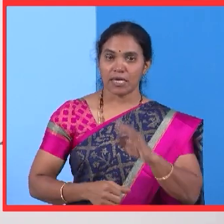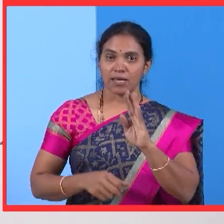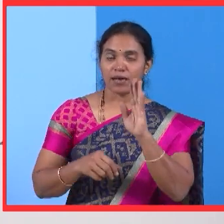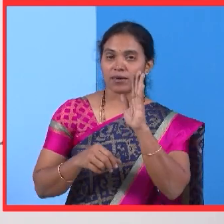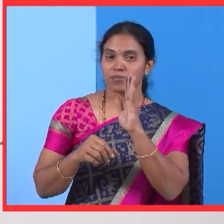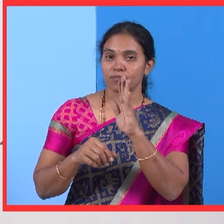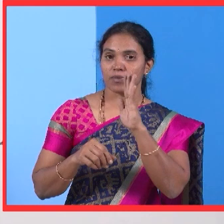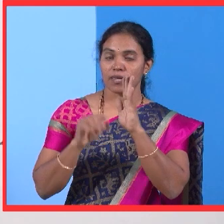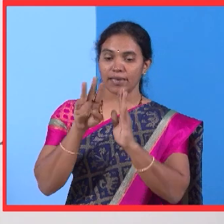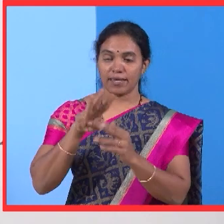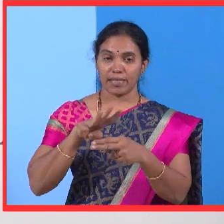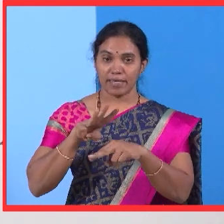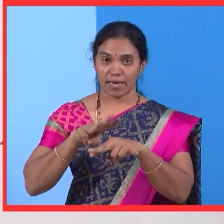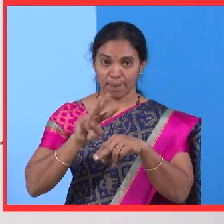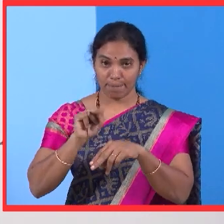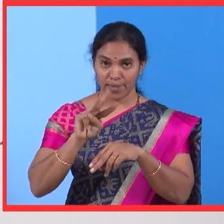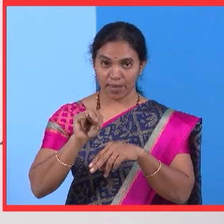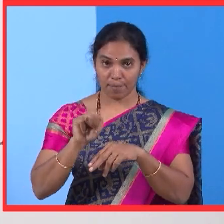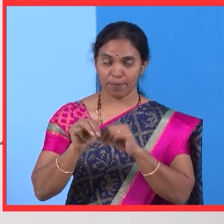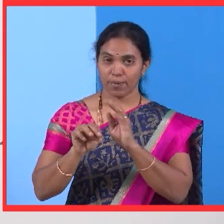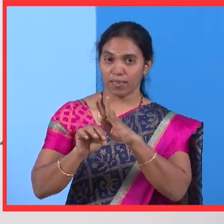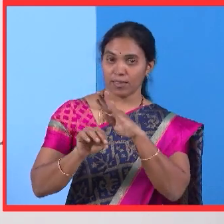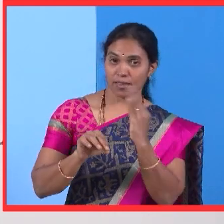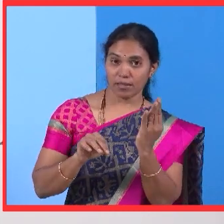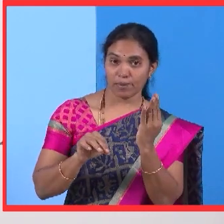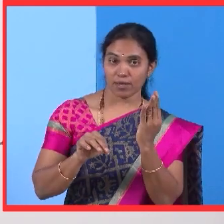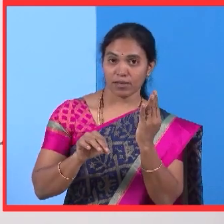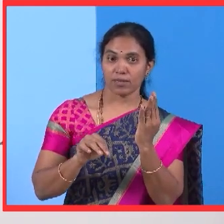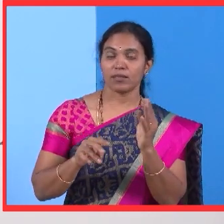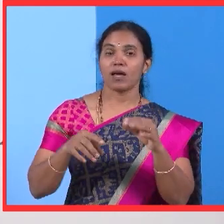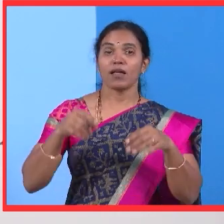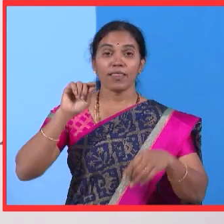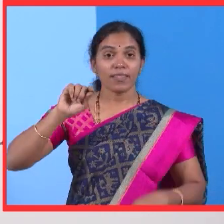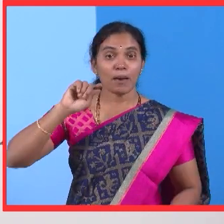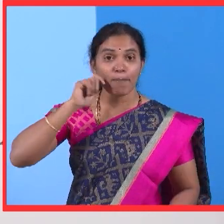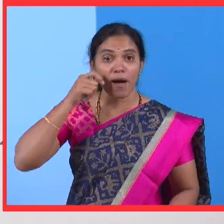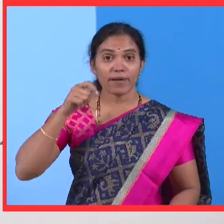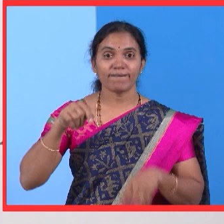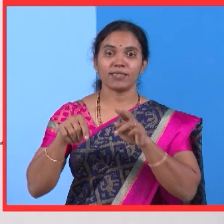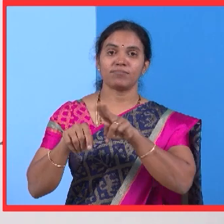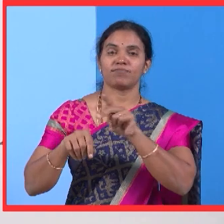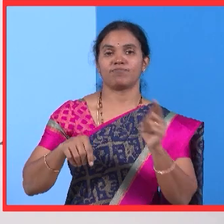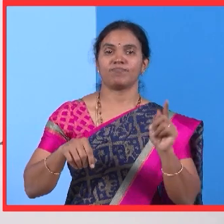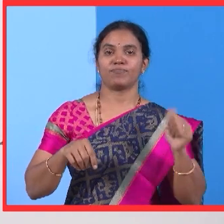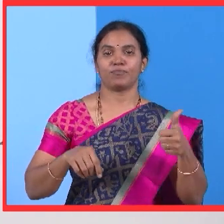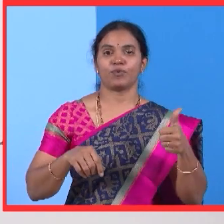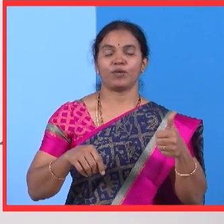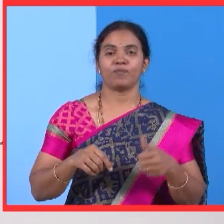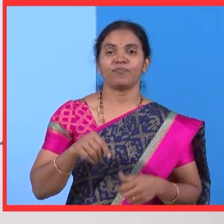ஏங்கிற கிராமத்தை நோக்கி வருவார், எம்முக்கு வலப்பக்கம் இருந்தால் பிங்கிற கிராமத்தை நோக்கி செல்வார். எதுக்குன்னா வண்டிக்கு எரிபொருள்